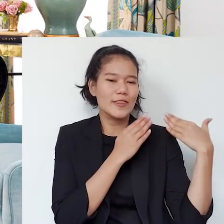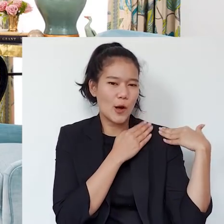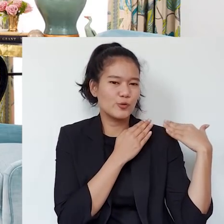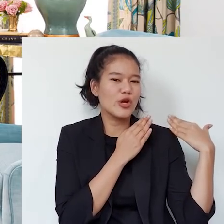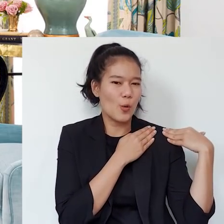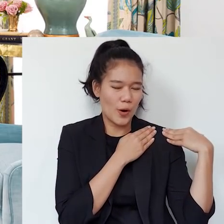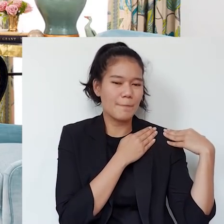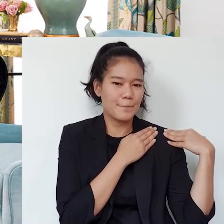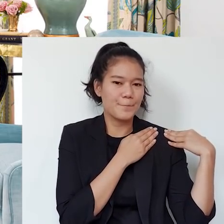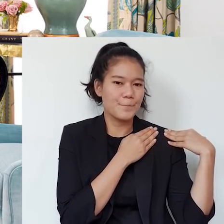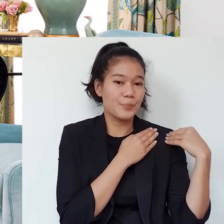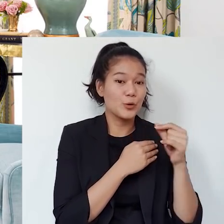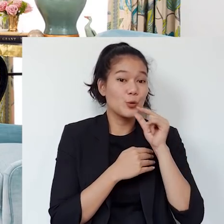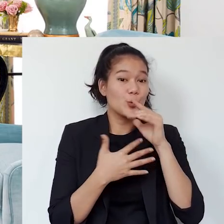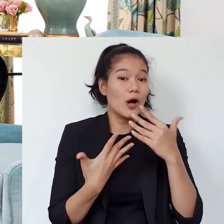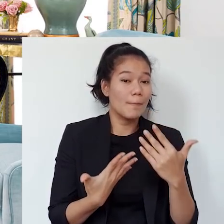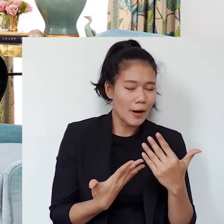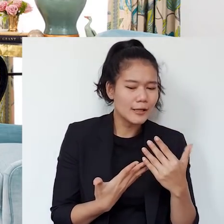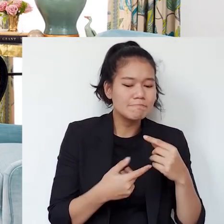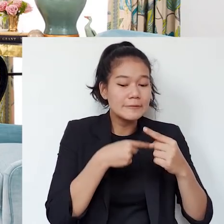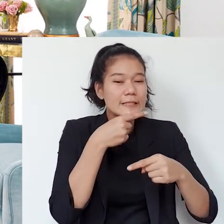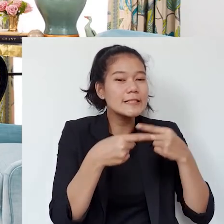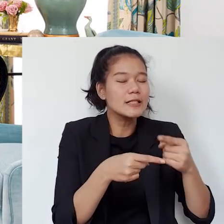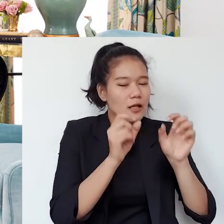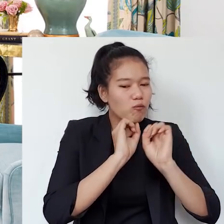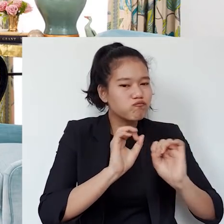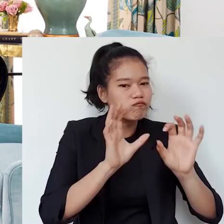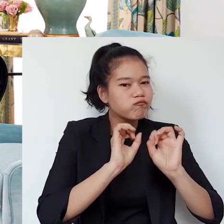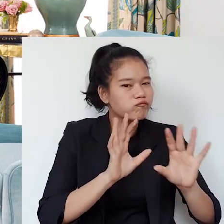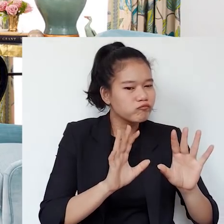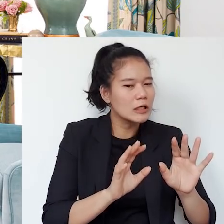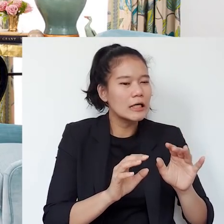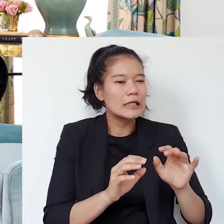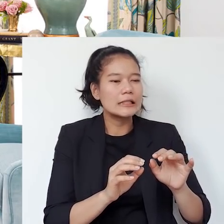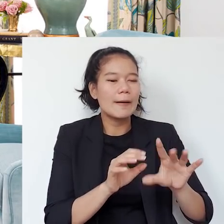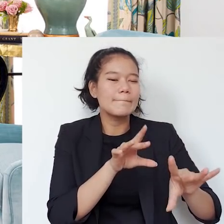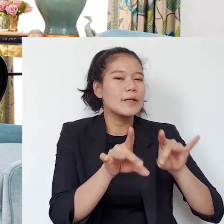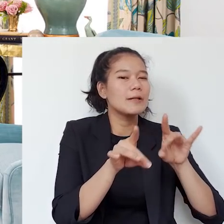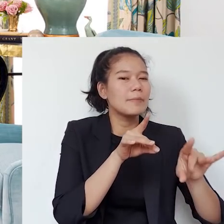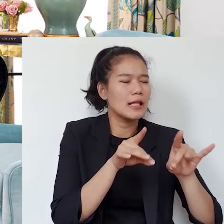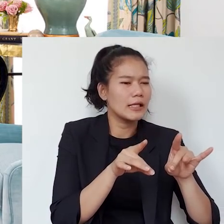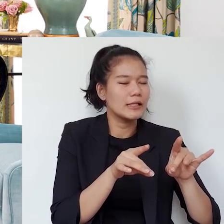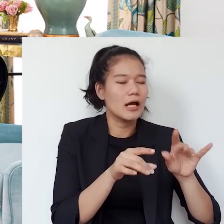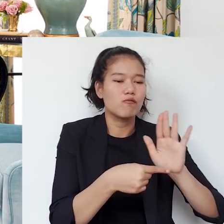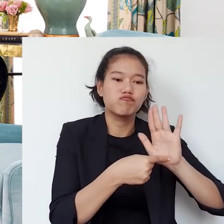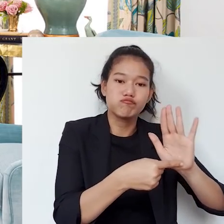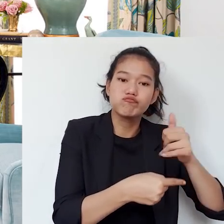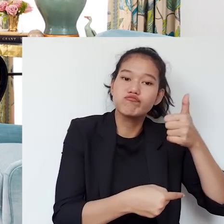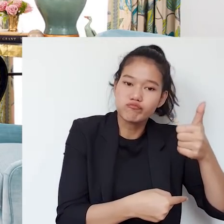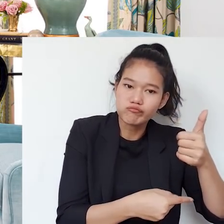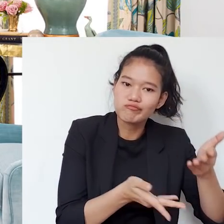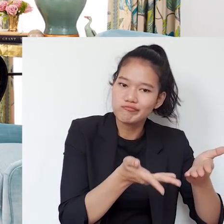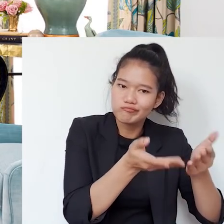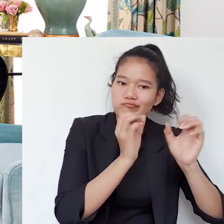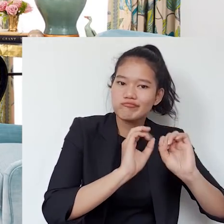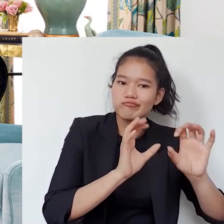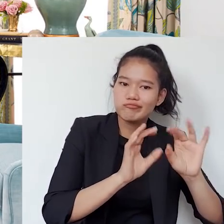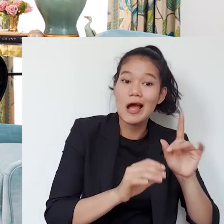tanggung jawab untuk menceritakan apa yang layak untuk dipublikasikan. Dan bicara